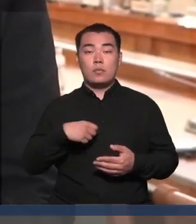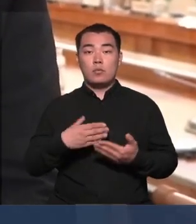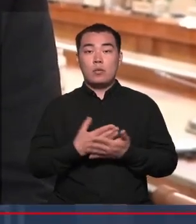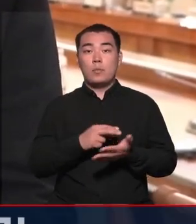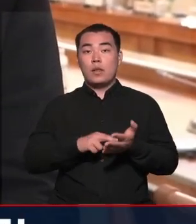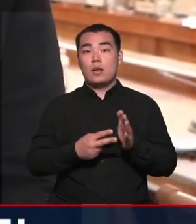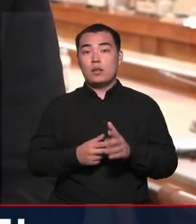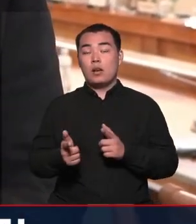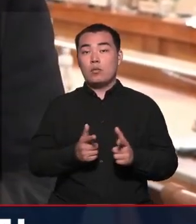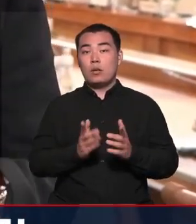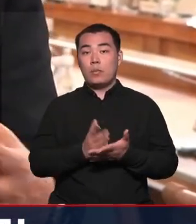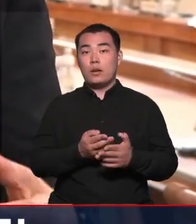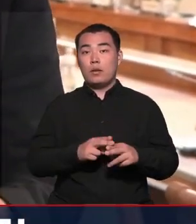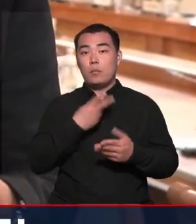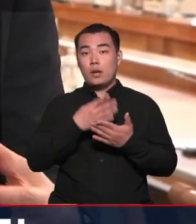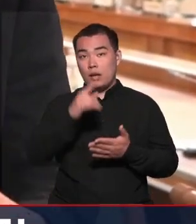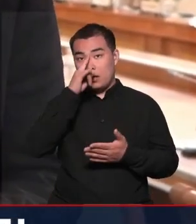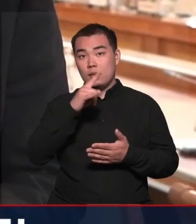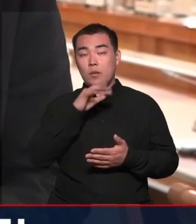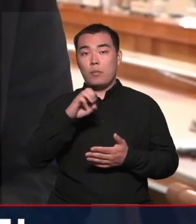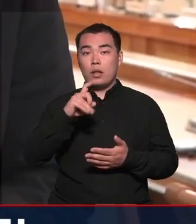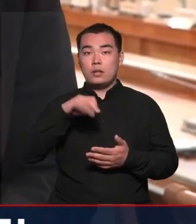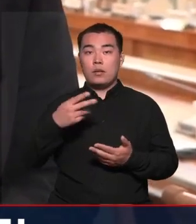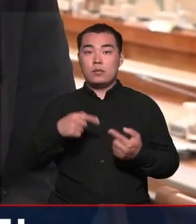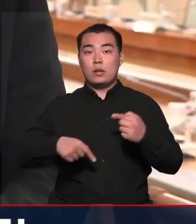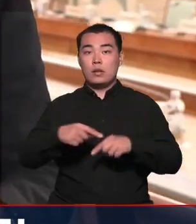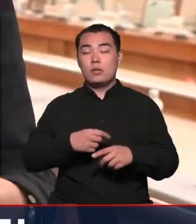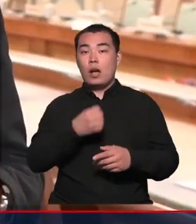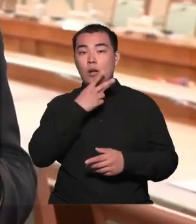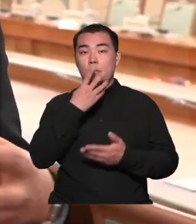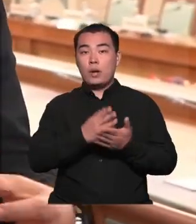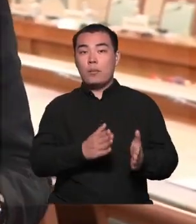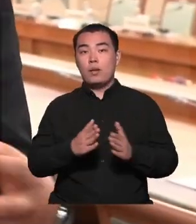салаларды қарастырамыз. Бұл сапар Қазақстан мен Малайзияның өзара іс-қимылын жақсартатынына сенімдімін.